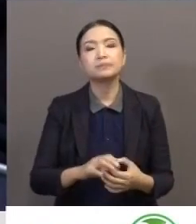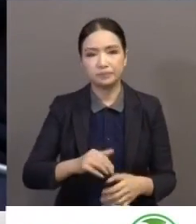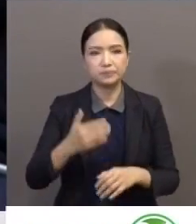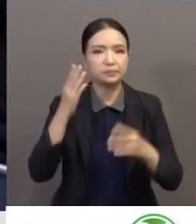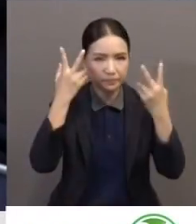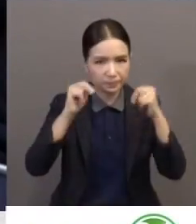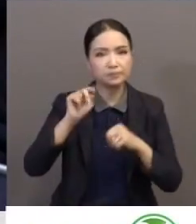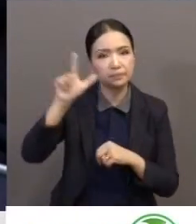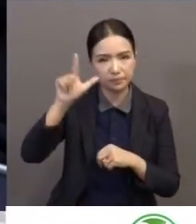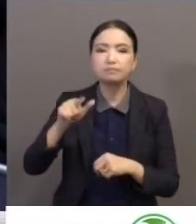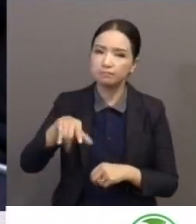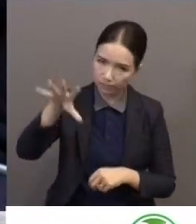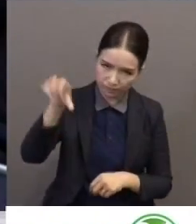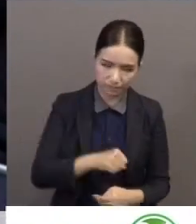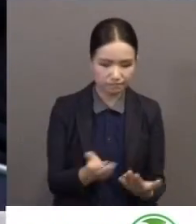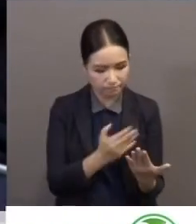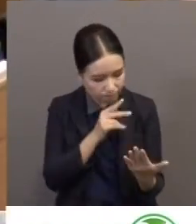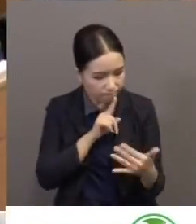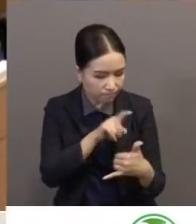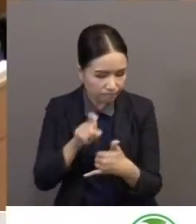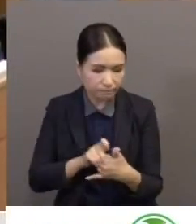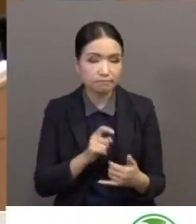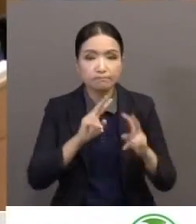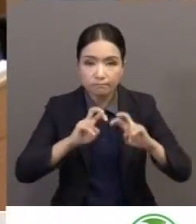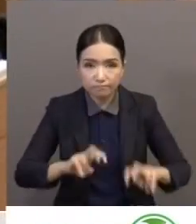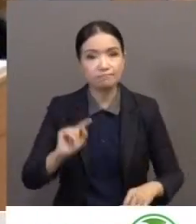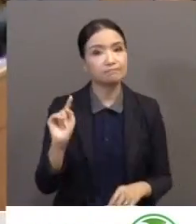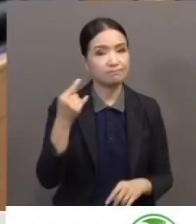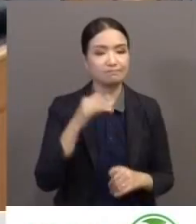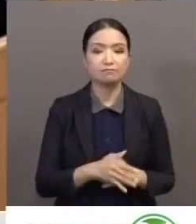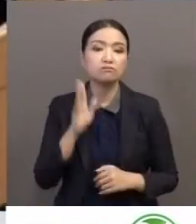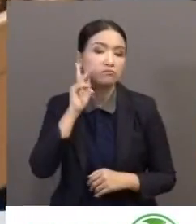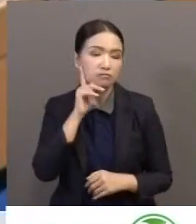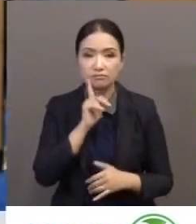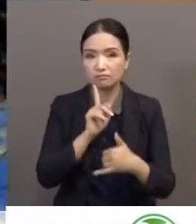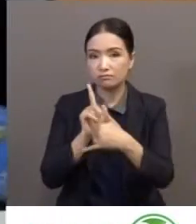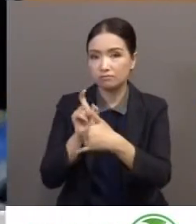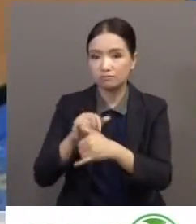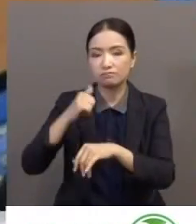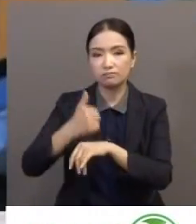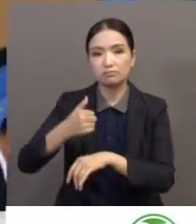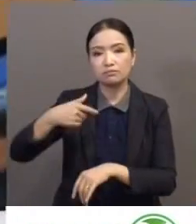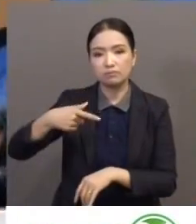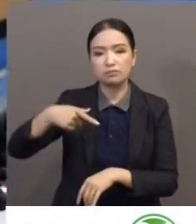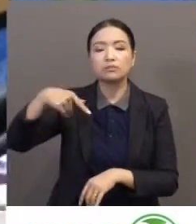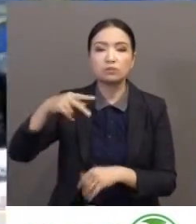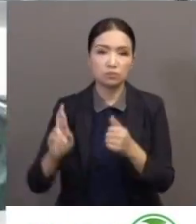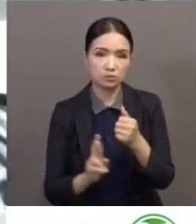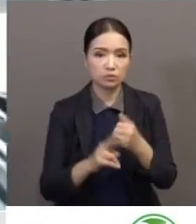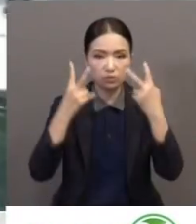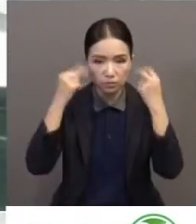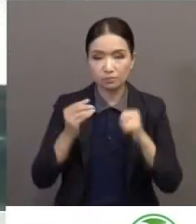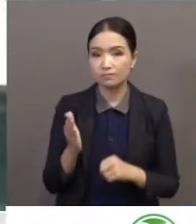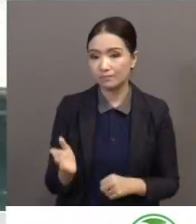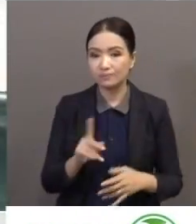ณว่าจะนำกลับมาไต่สวนใหม่ล่าสุดครับผู้สื่อข่าวครับนำเรื่องนี้นะครับไปสอบถามกับทางพลเอกประวิตรวงษ์สุวรรณซึ่งปรากฏ